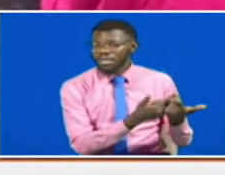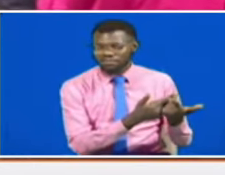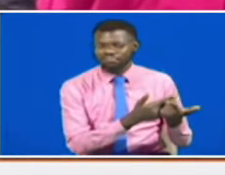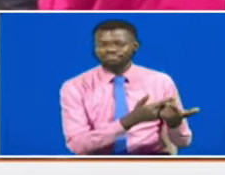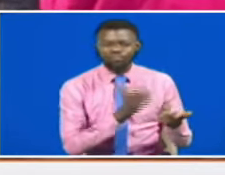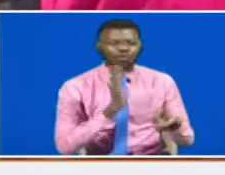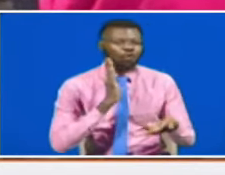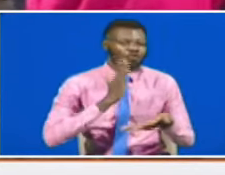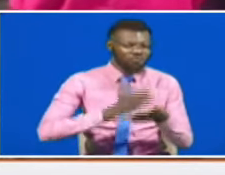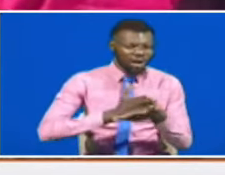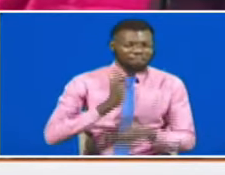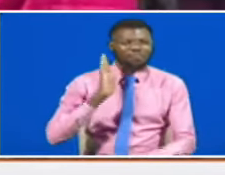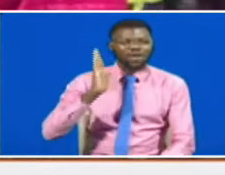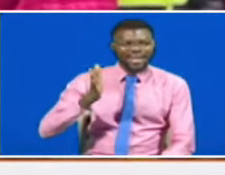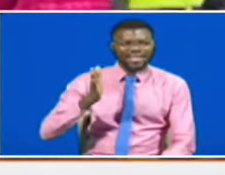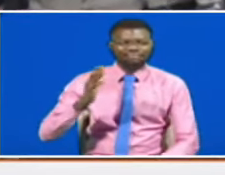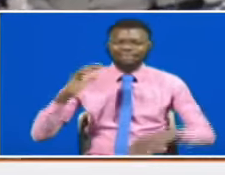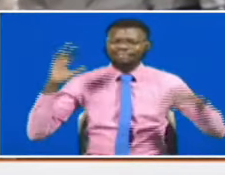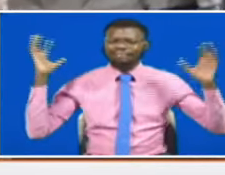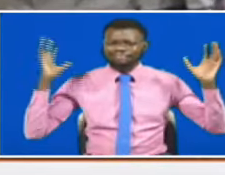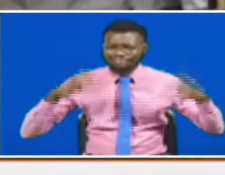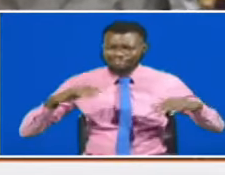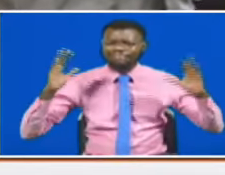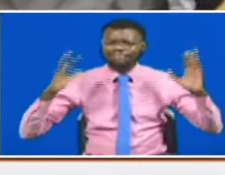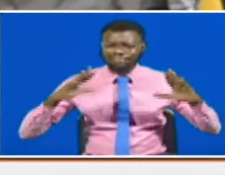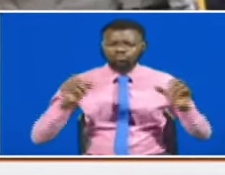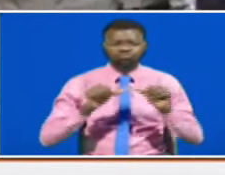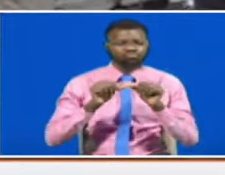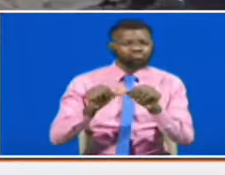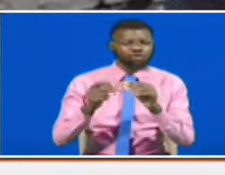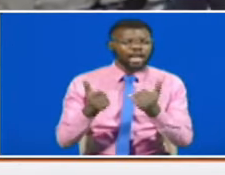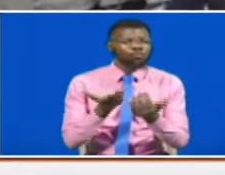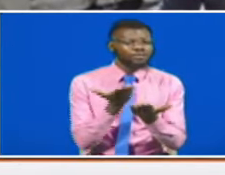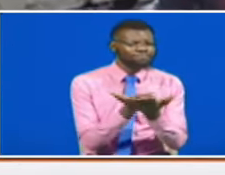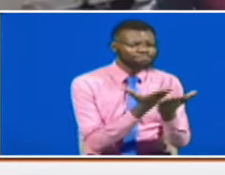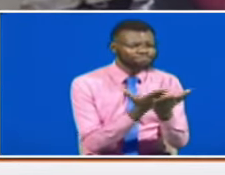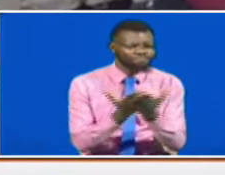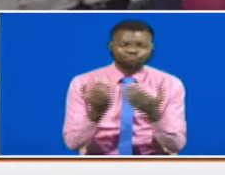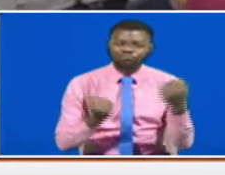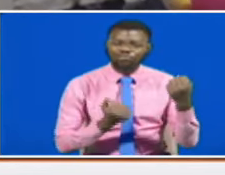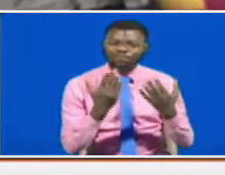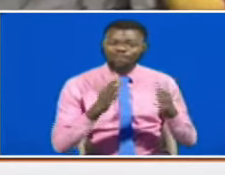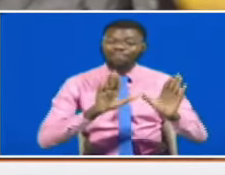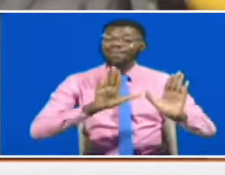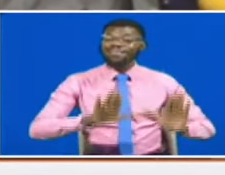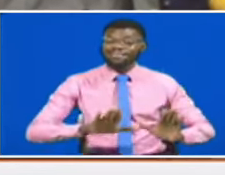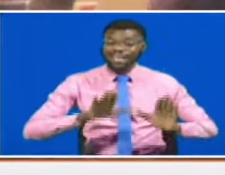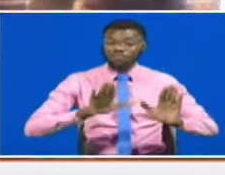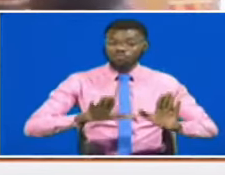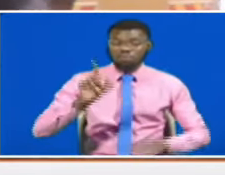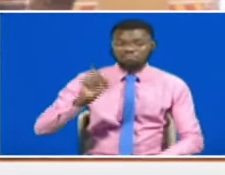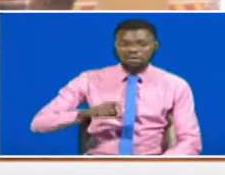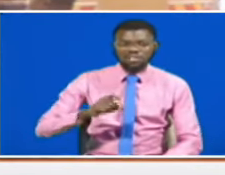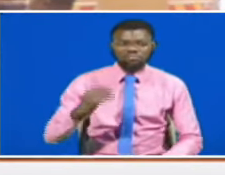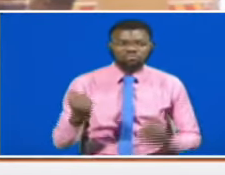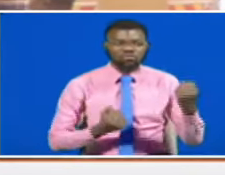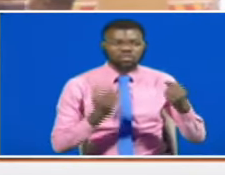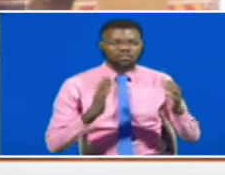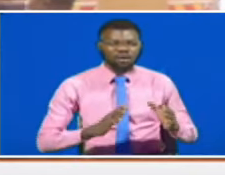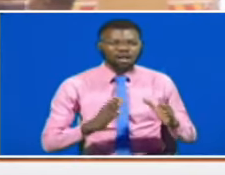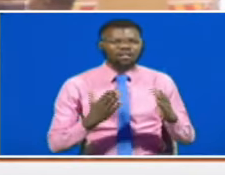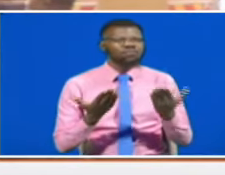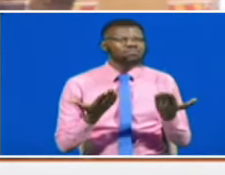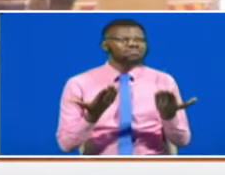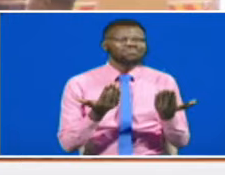Mvua inapoendelea kunyesha, madereva wameombwa kuwa makini na tahadhari barabarani. The carelessness ya madereva wetu ndio